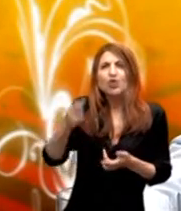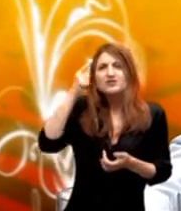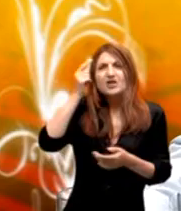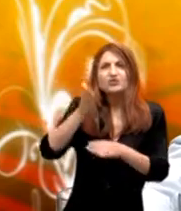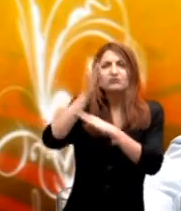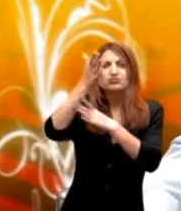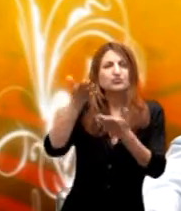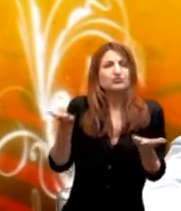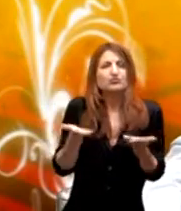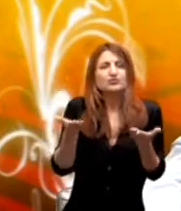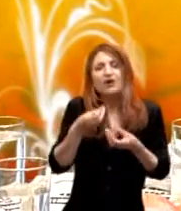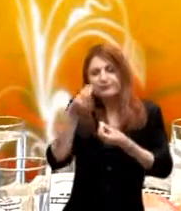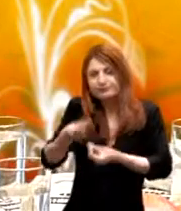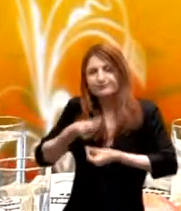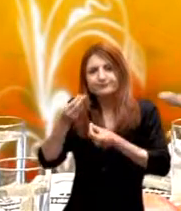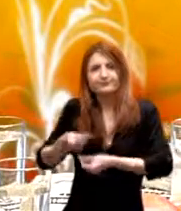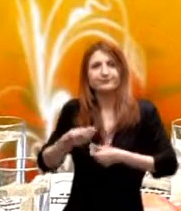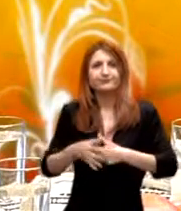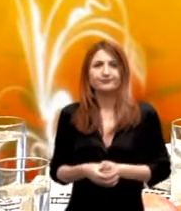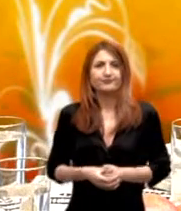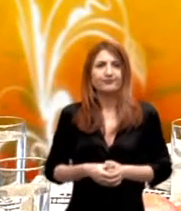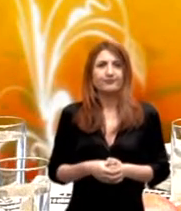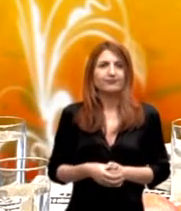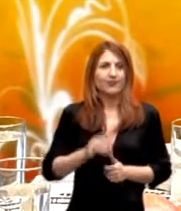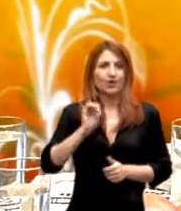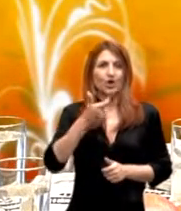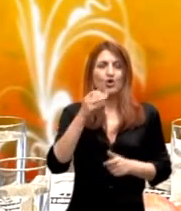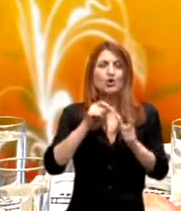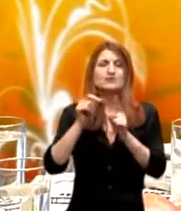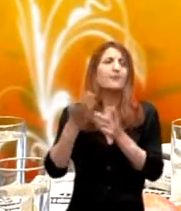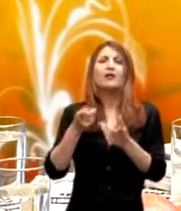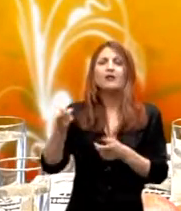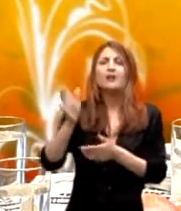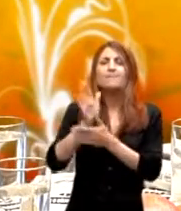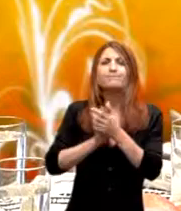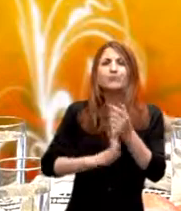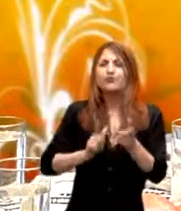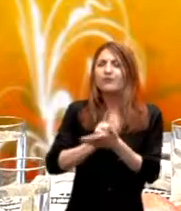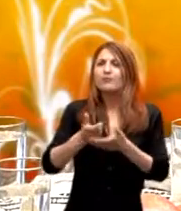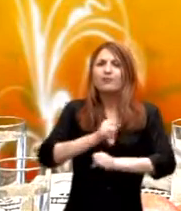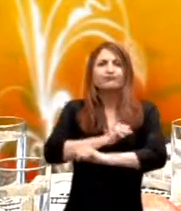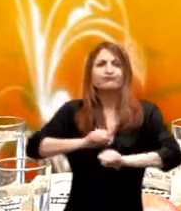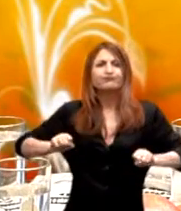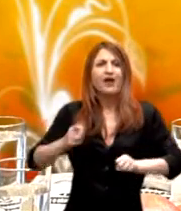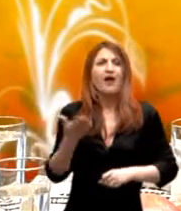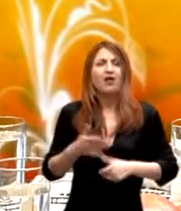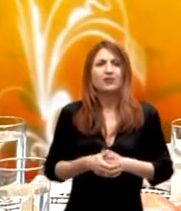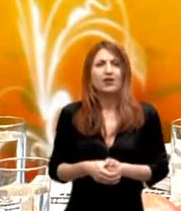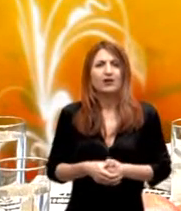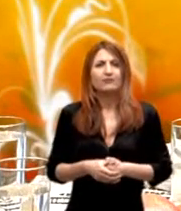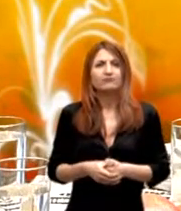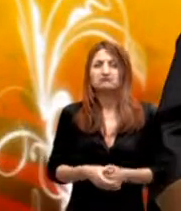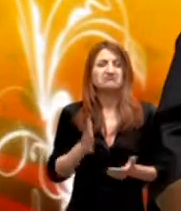znači. Josipe, od kad si ti debel? Od kad sam ja debel? Pa ja sam u biti cijeli život sa